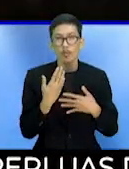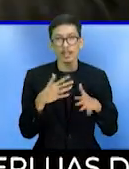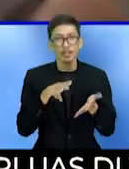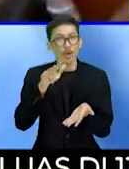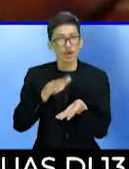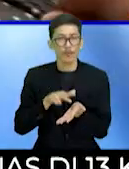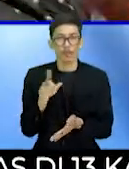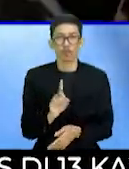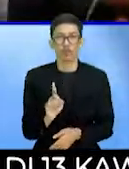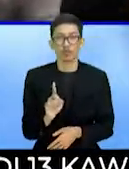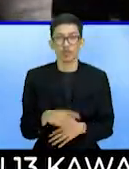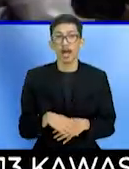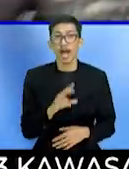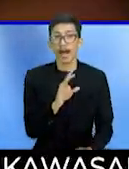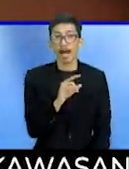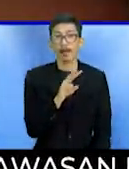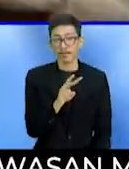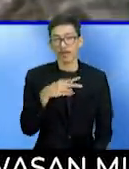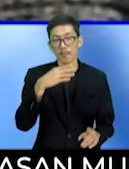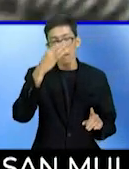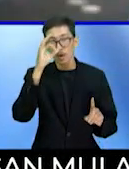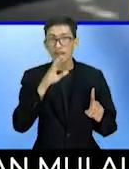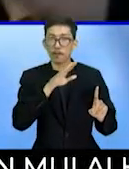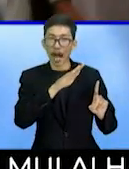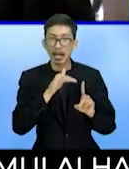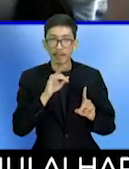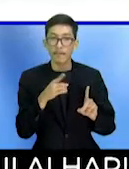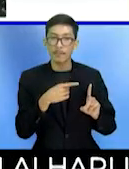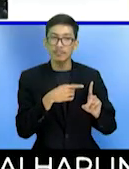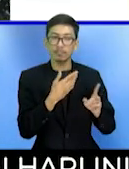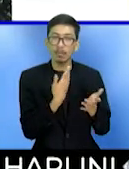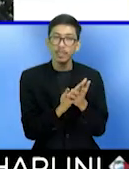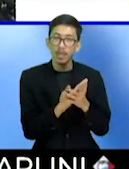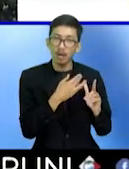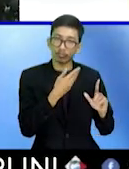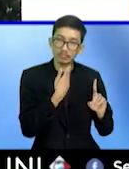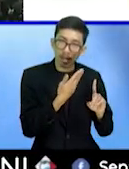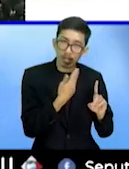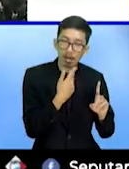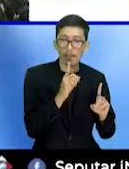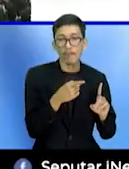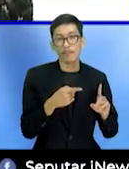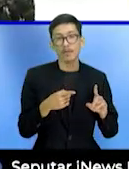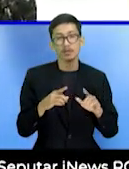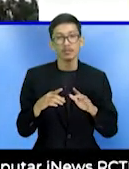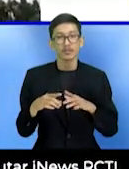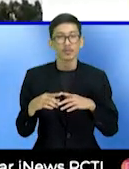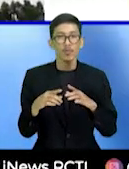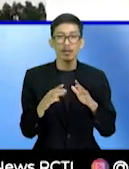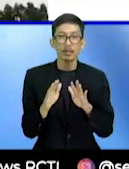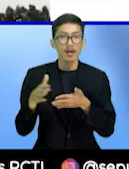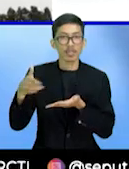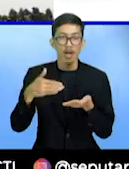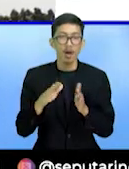Dan memang Rachel Fenya ini dipanggil pihak kepolisian untuk dimintai keterangan terkait adanya ketidaksesuaian antara data warna mobil